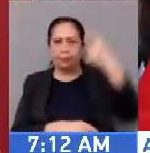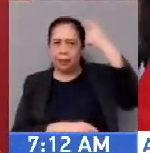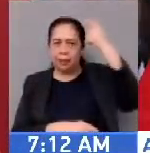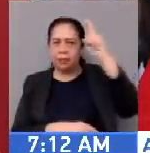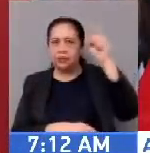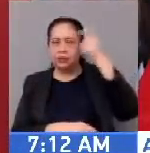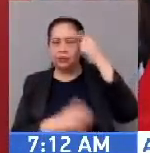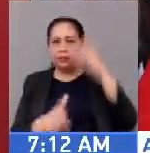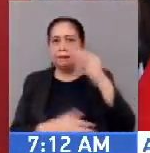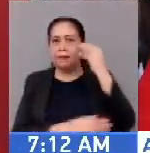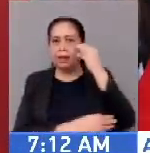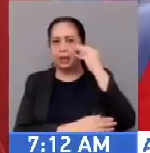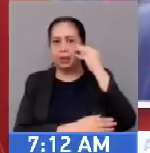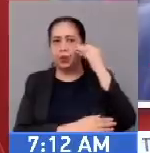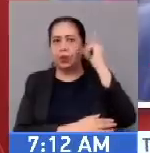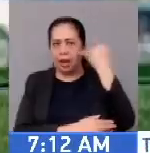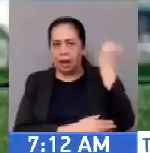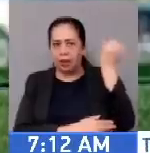Caico.